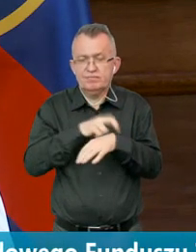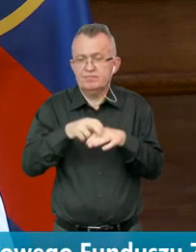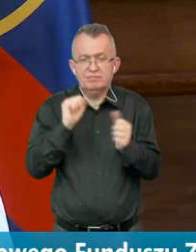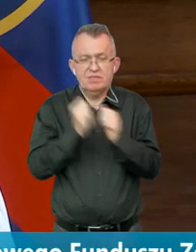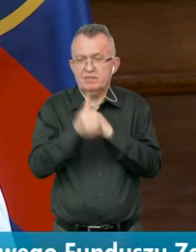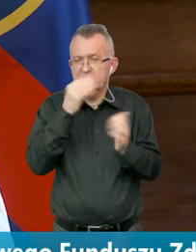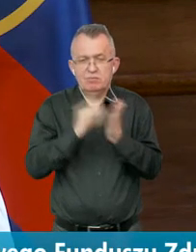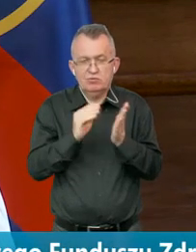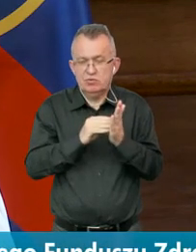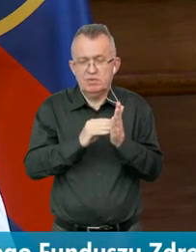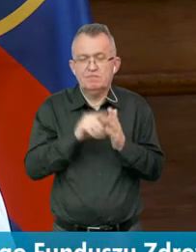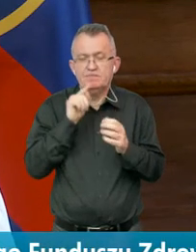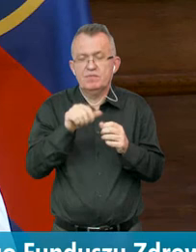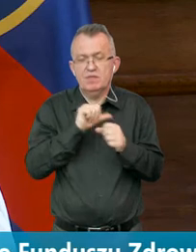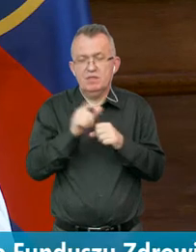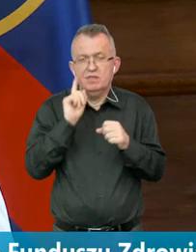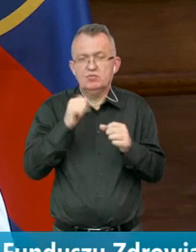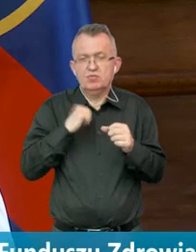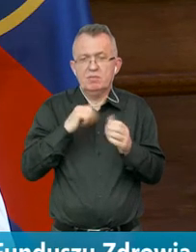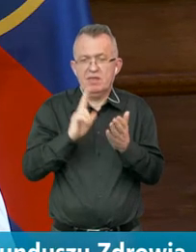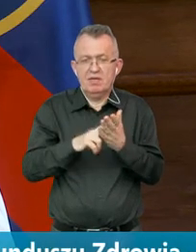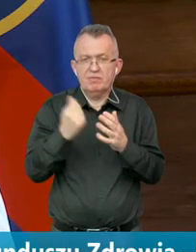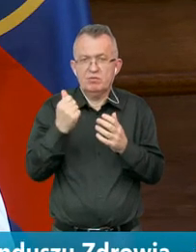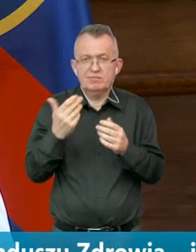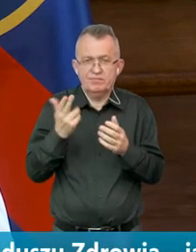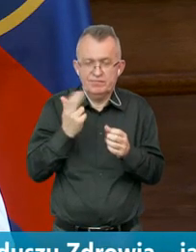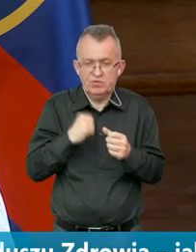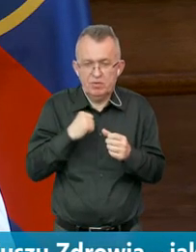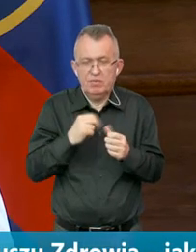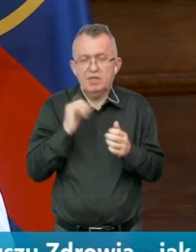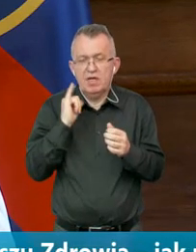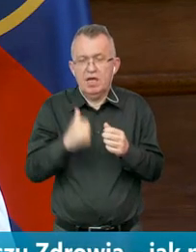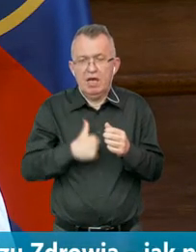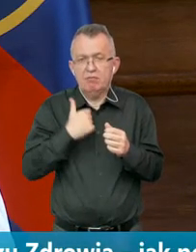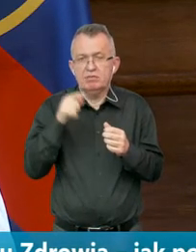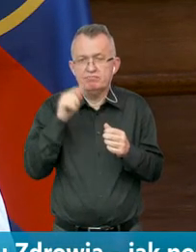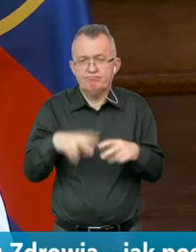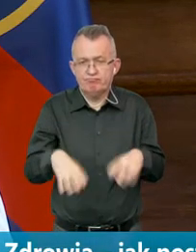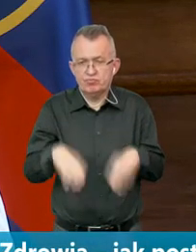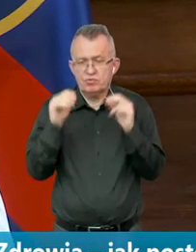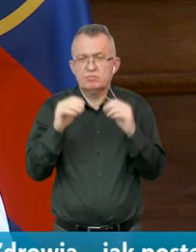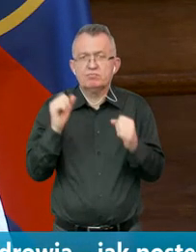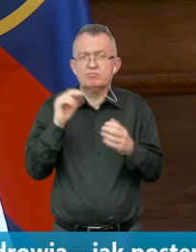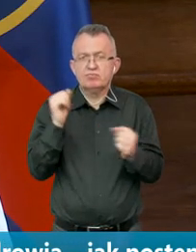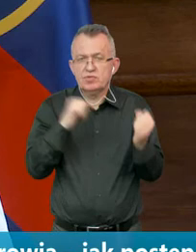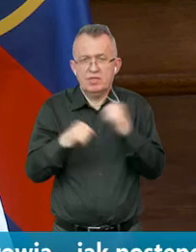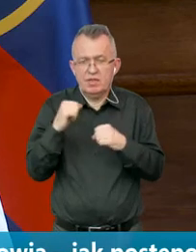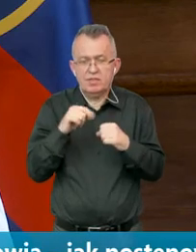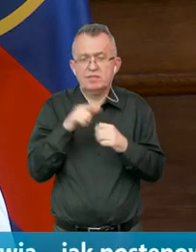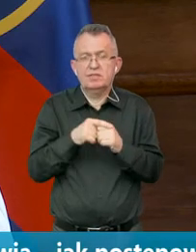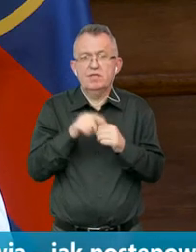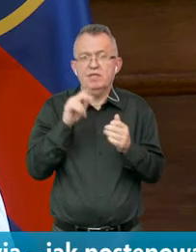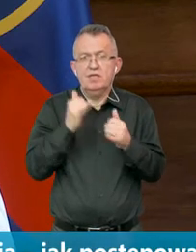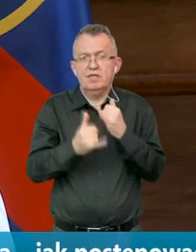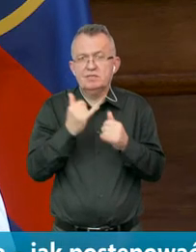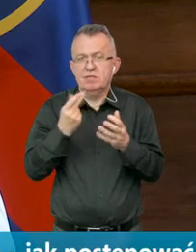przeprojektowywania. Właściwie czekamy tylko na środki finansowe, aby rozpocząć procedurę przetargową. Nawet